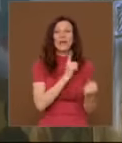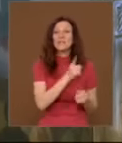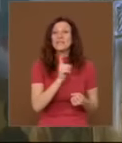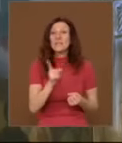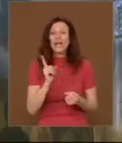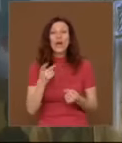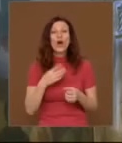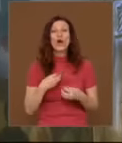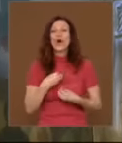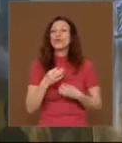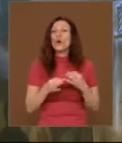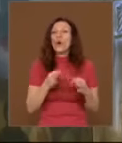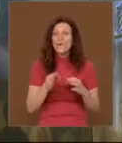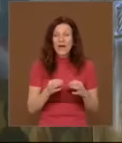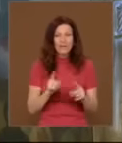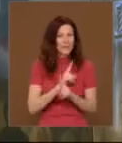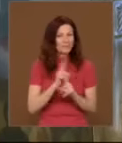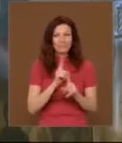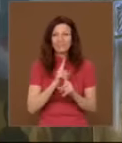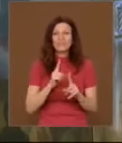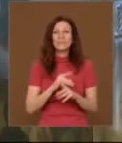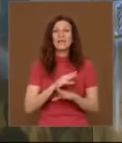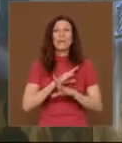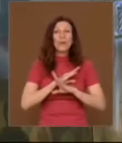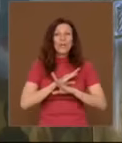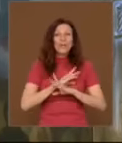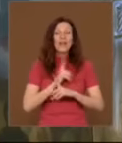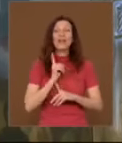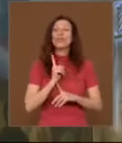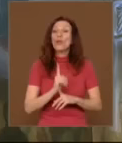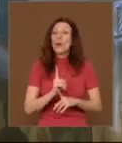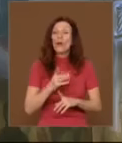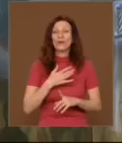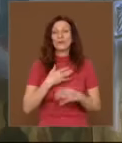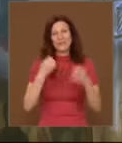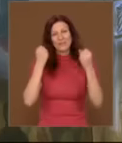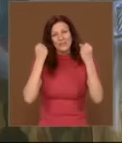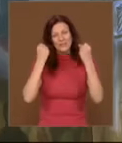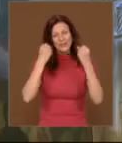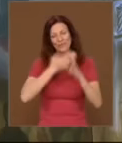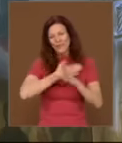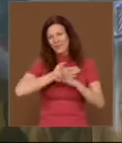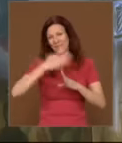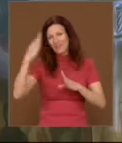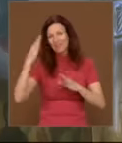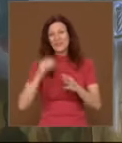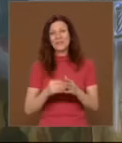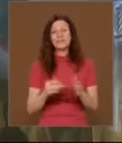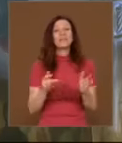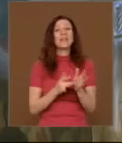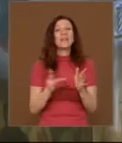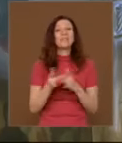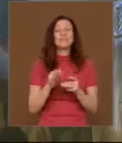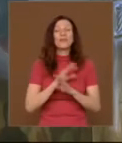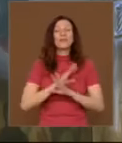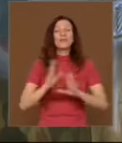вярва в Него, да не погине, но да има живот вечен. Христовото възкресение